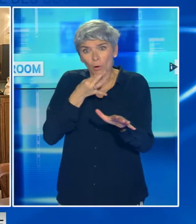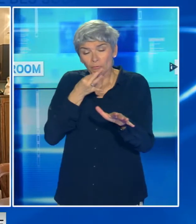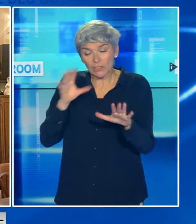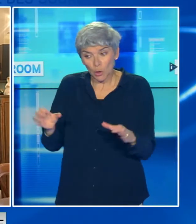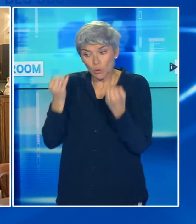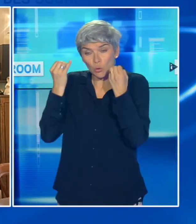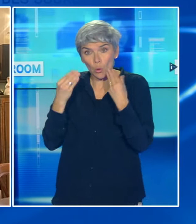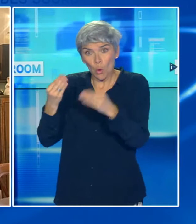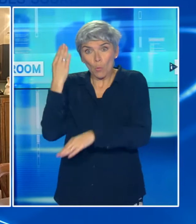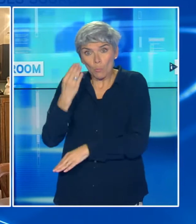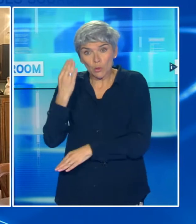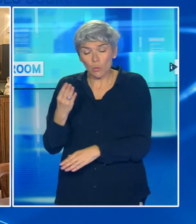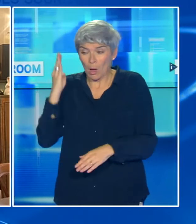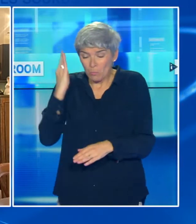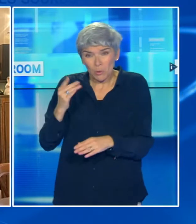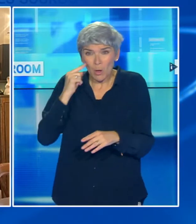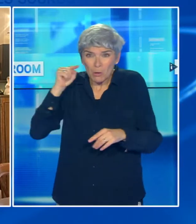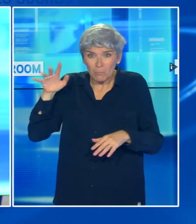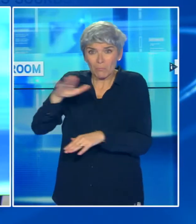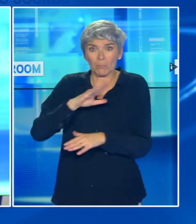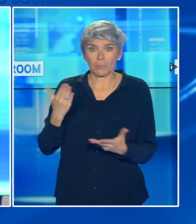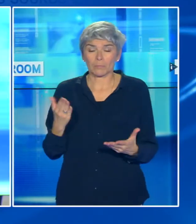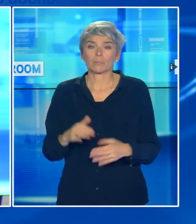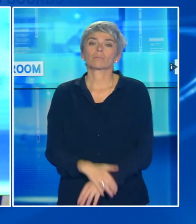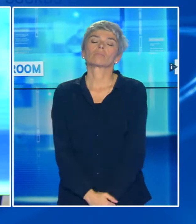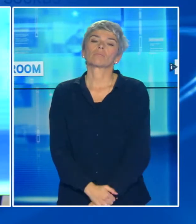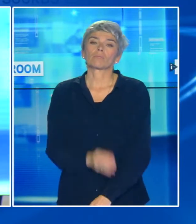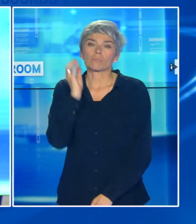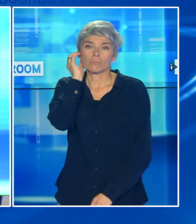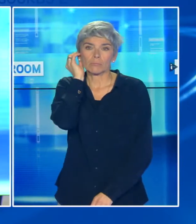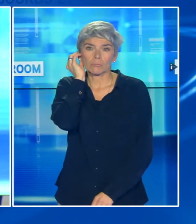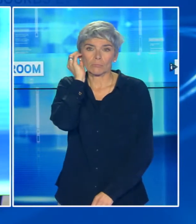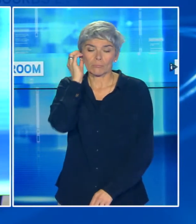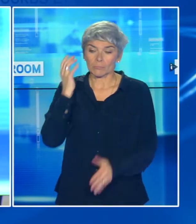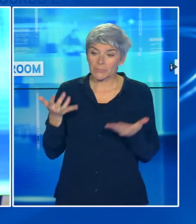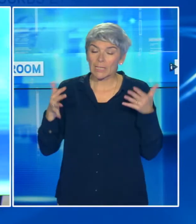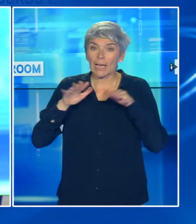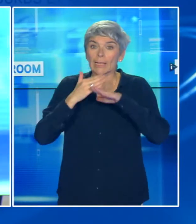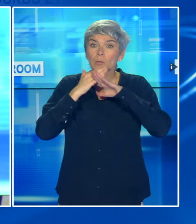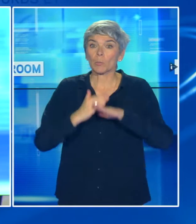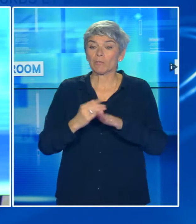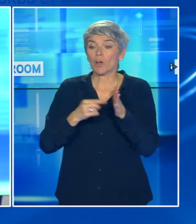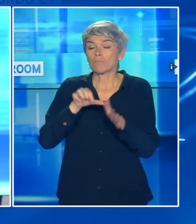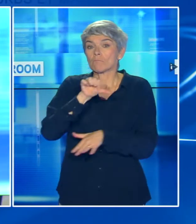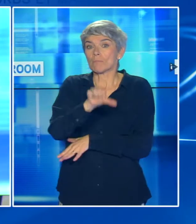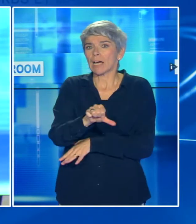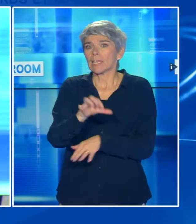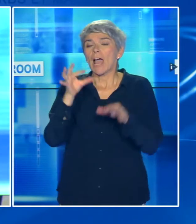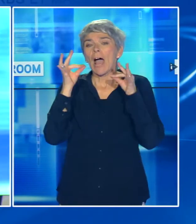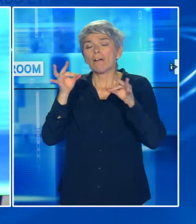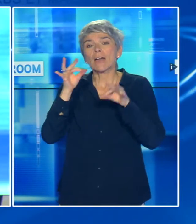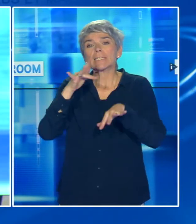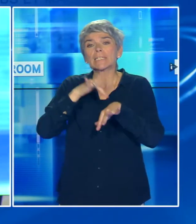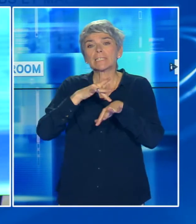et qui ont besoin de nous. Pour eux, c'est un besoin vital, cette aide. Une réunion est prévue mardi autour du sort du site